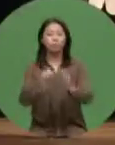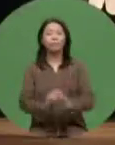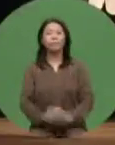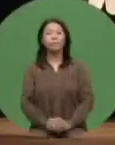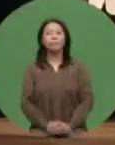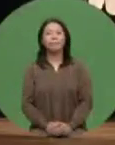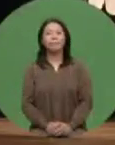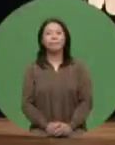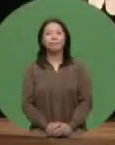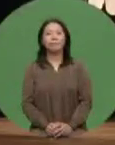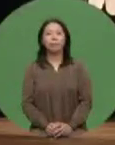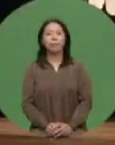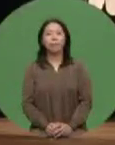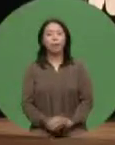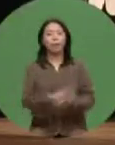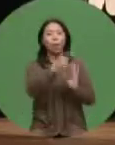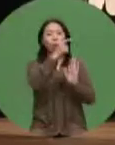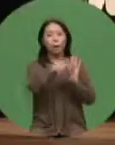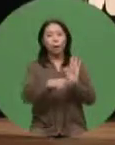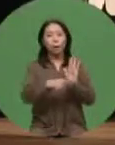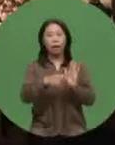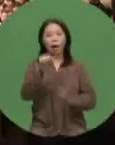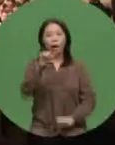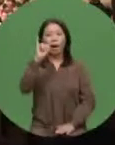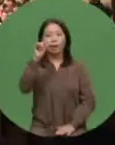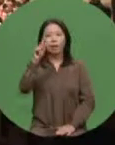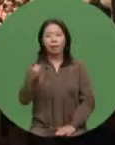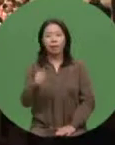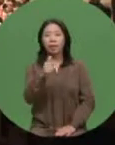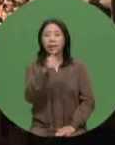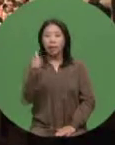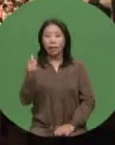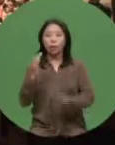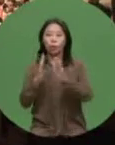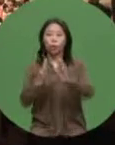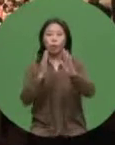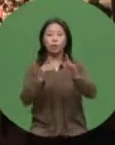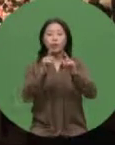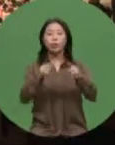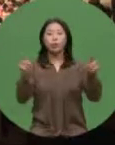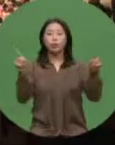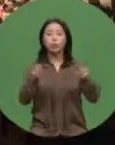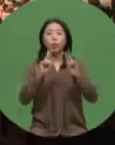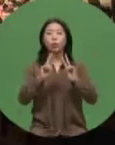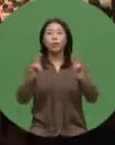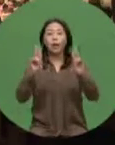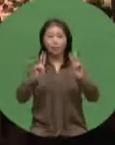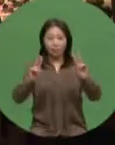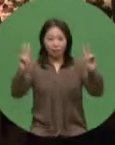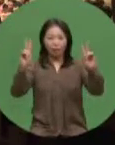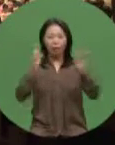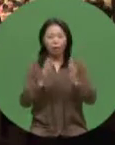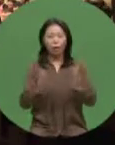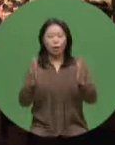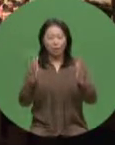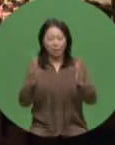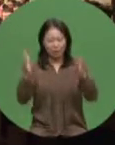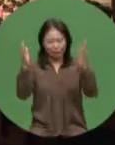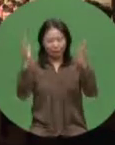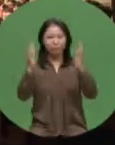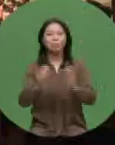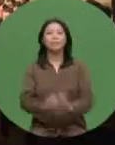オペラアイーダの凱旋行進曲を披露し、華々しくフィナーレを飾りました。